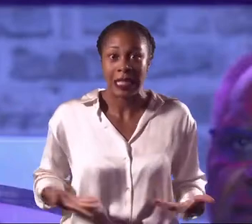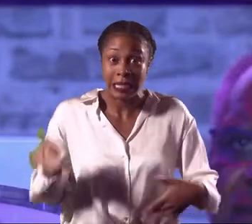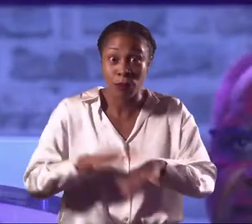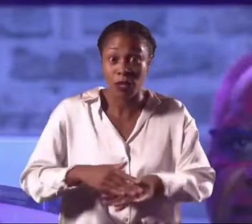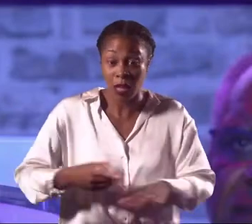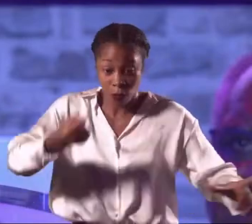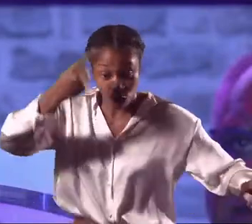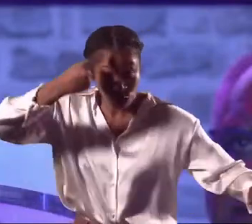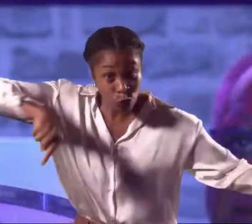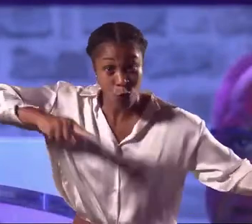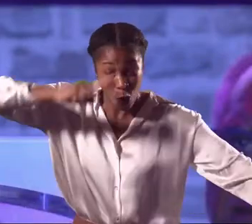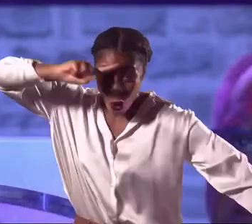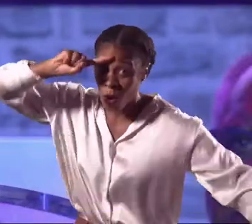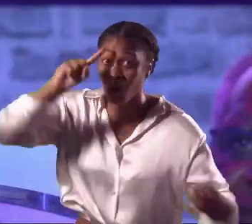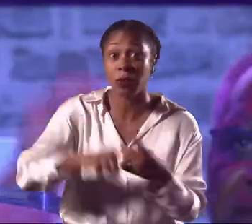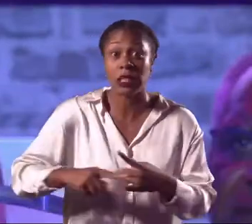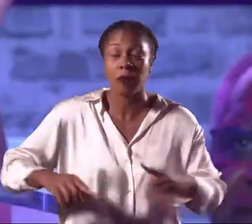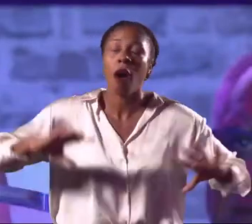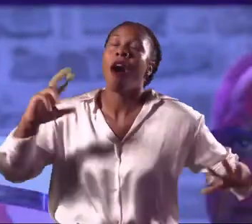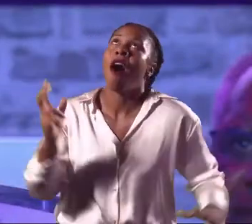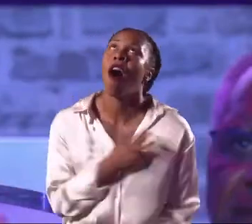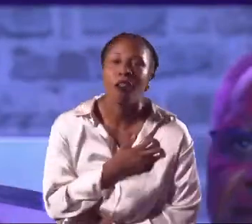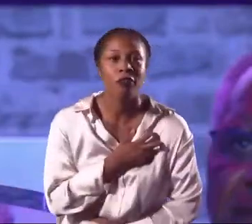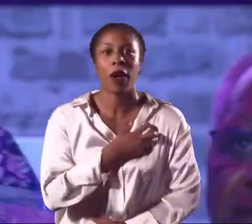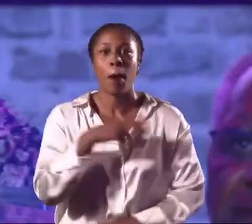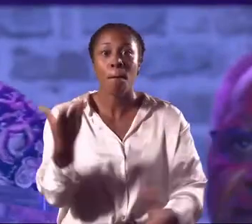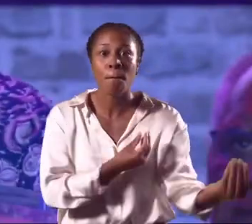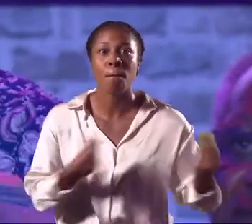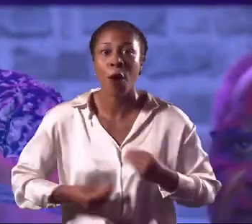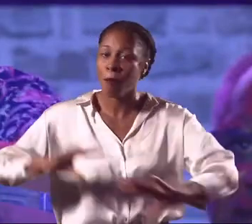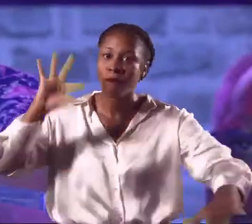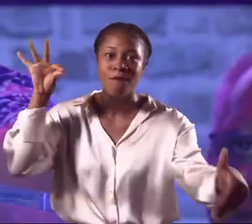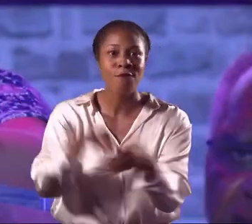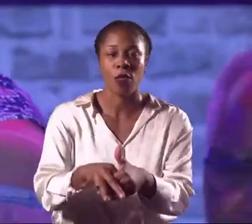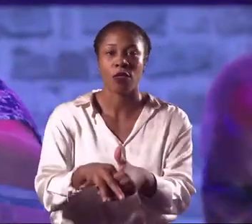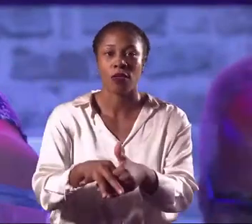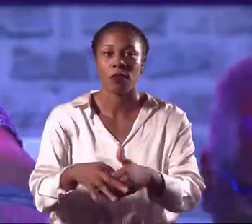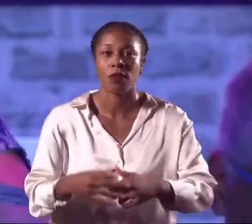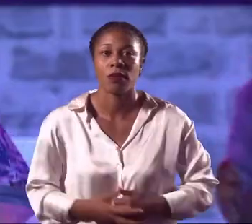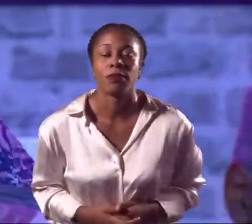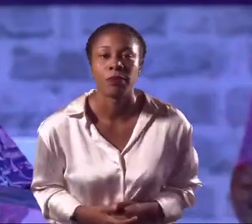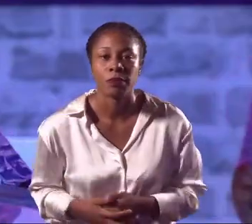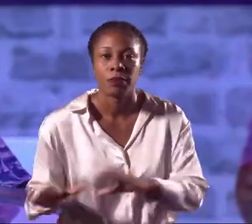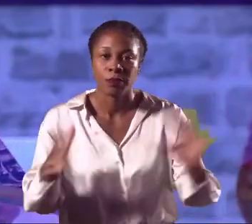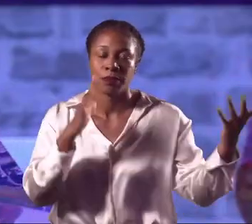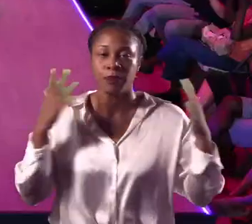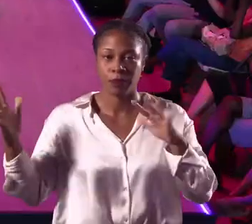faire en sorte qu'enfin le peuple se mêle de ces élections qui ont trop souvent été oubliées.